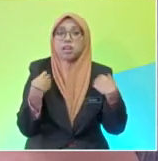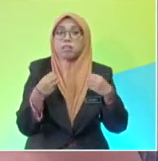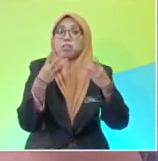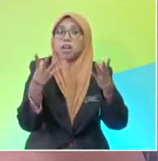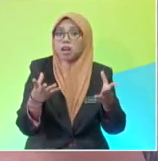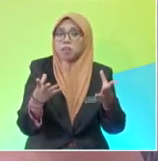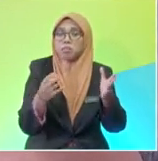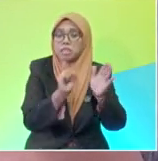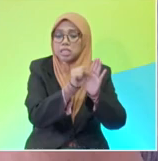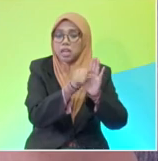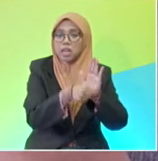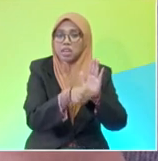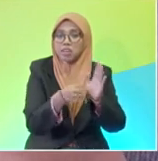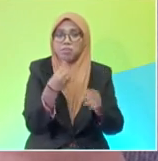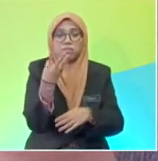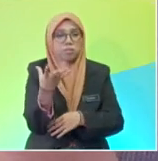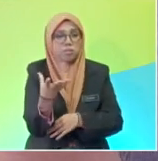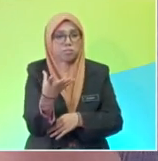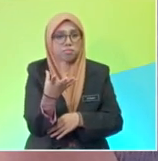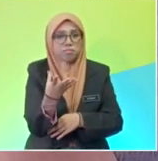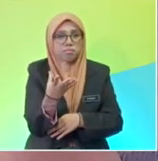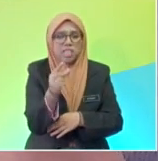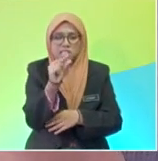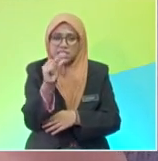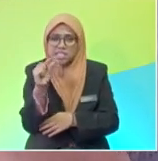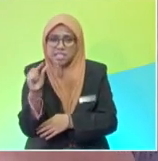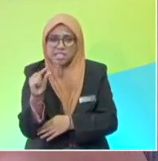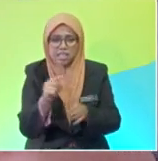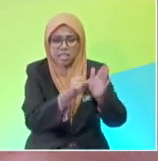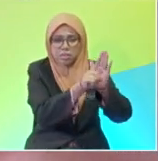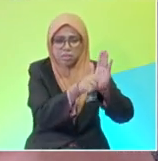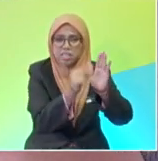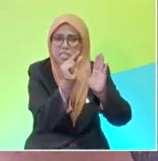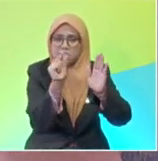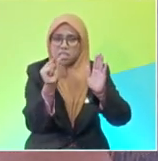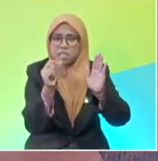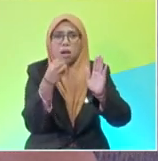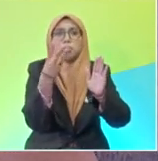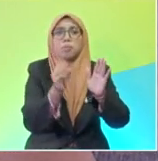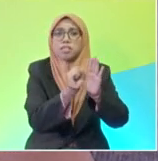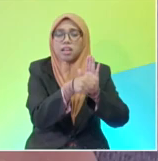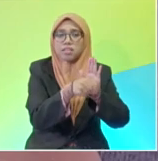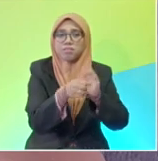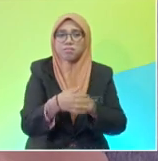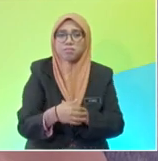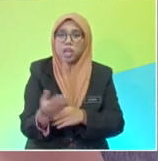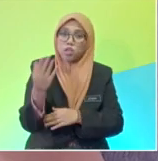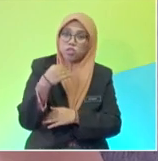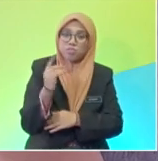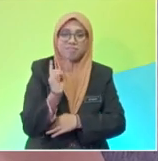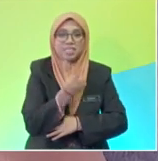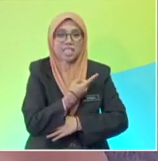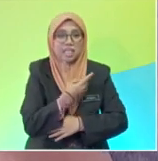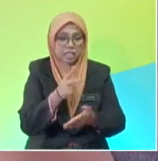saat? Tepi dia kecil-kecil nombor ni kan? Ada berapa saat dia, Mira? Ada berapa saat? Kawan-kawan, jom kita kira sama-sama. 1